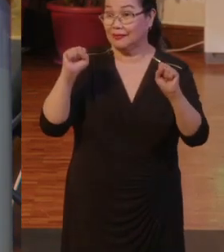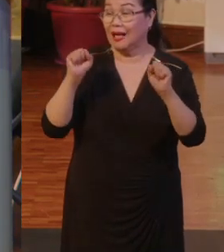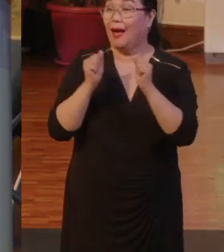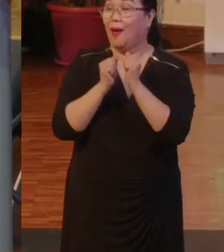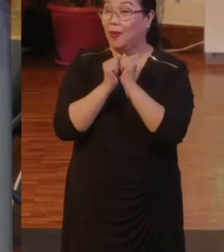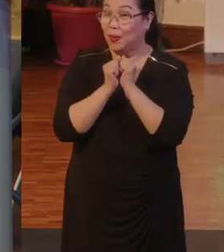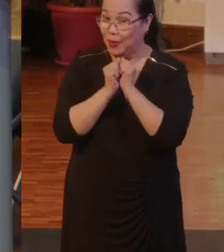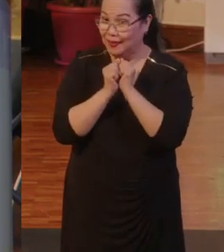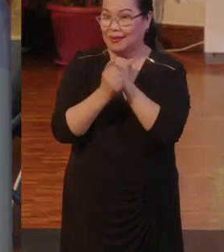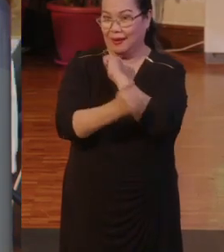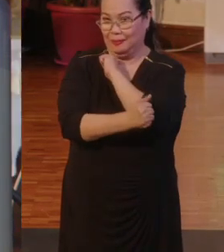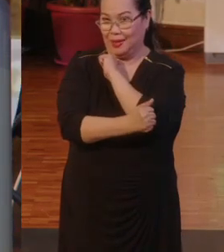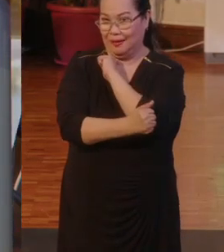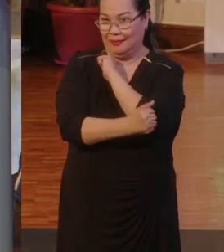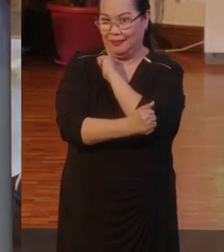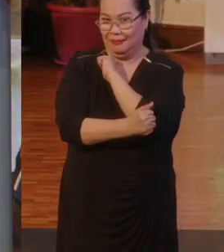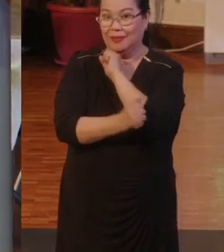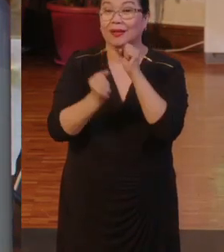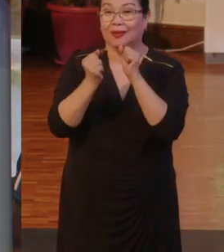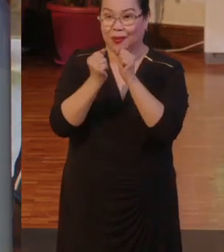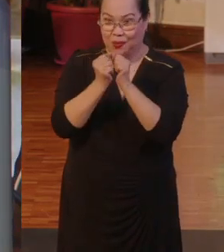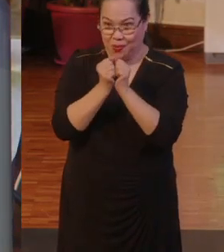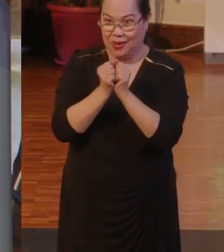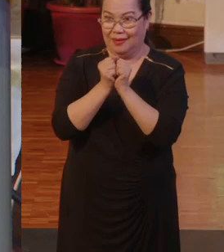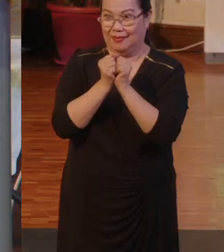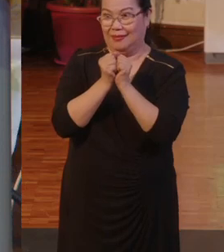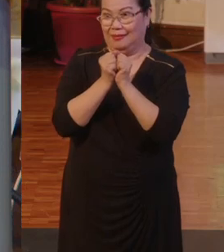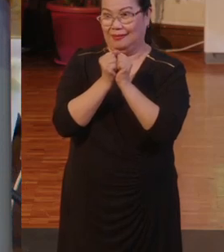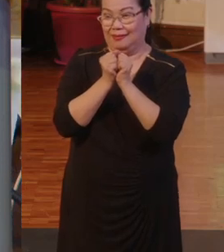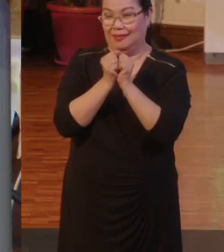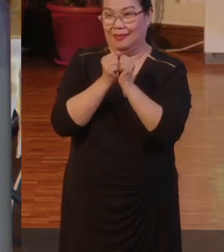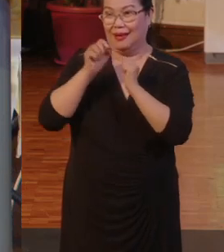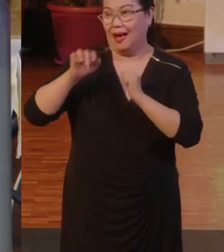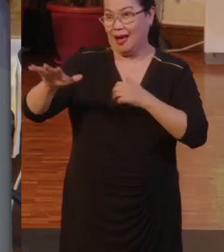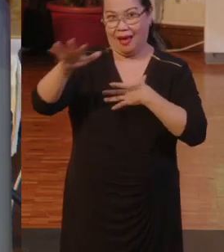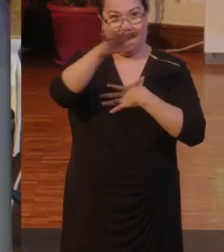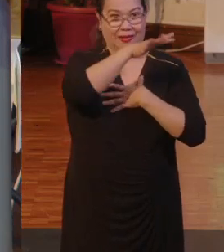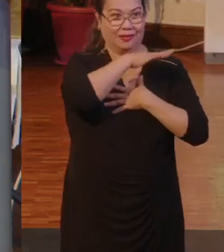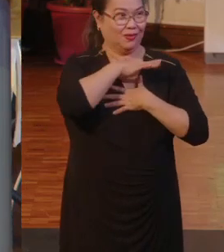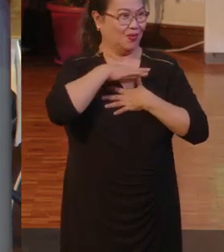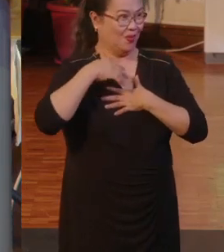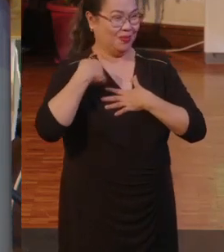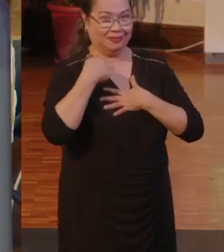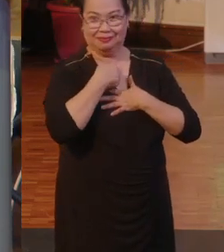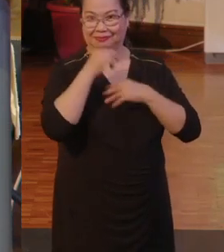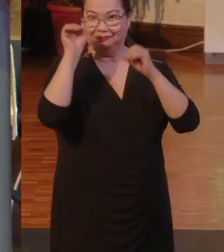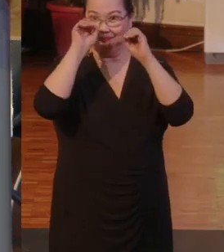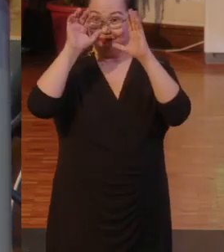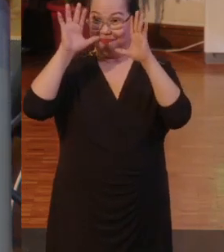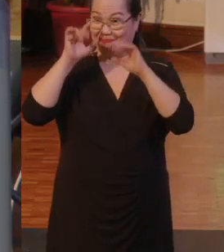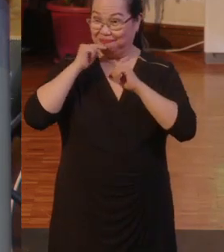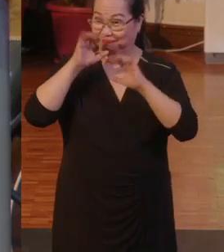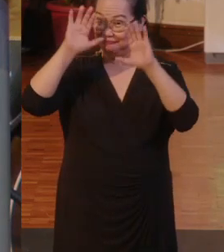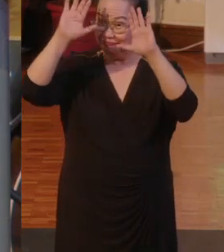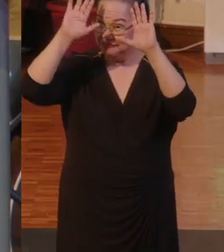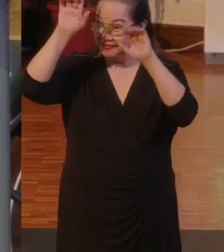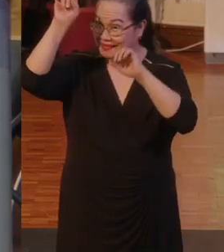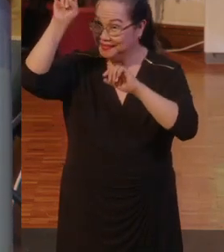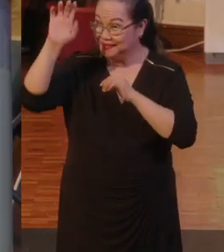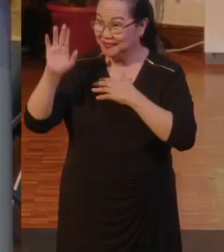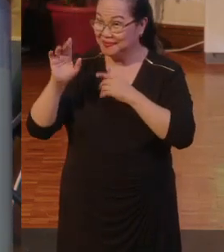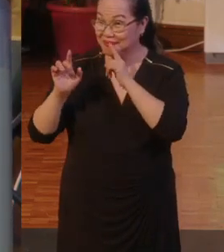doon si Abraham, kasama din na rin doon mga kapatid, tayong lahat. Kamangha-mangha ang kanyang